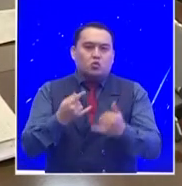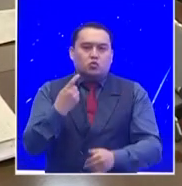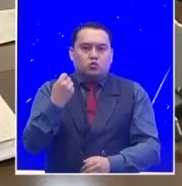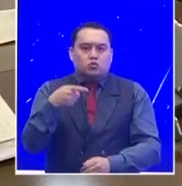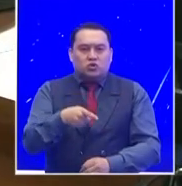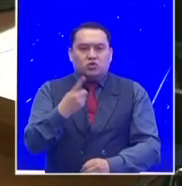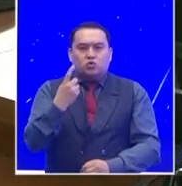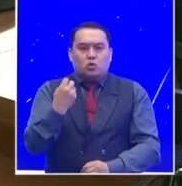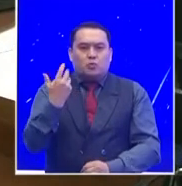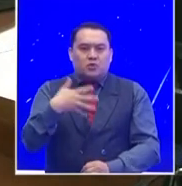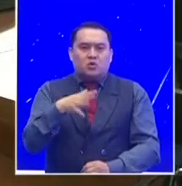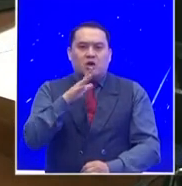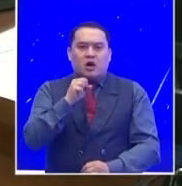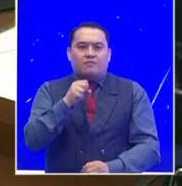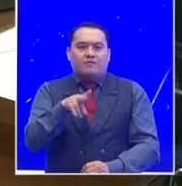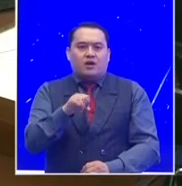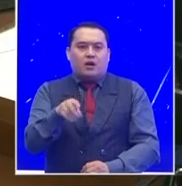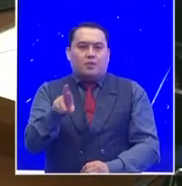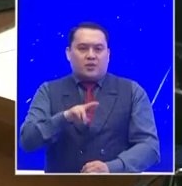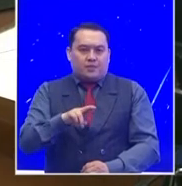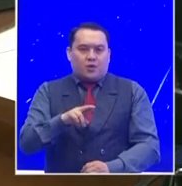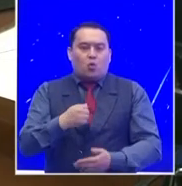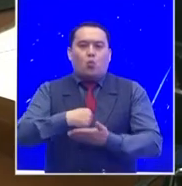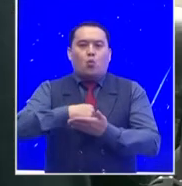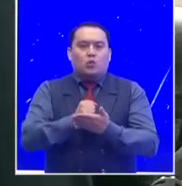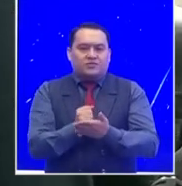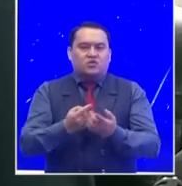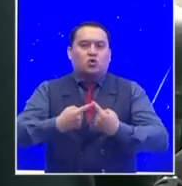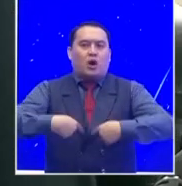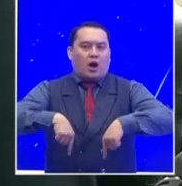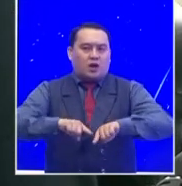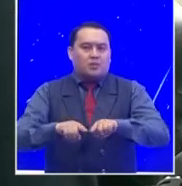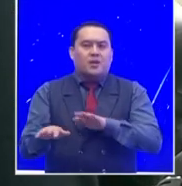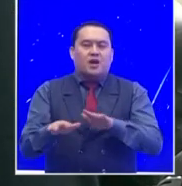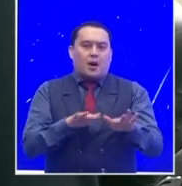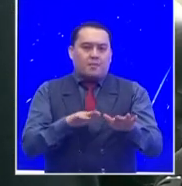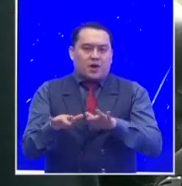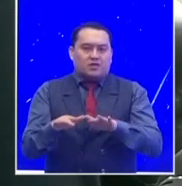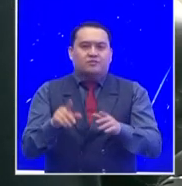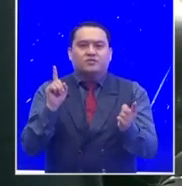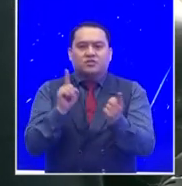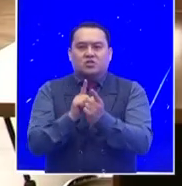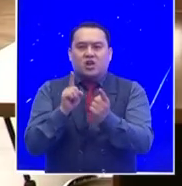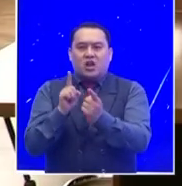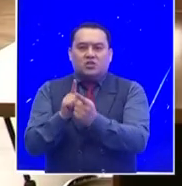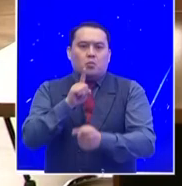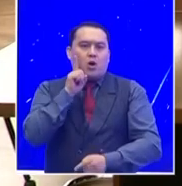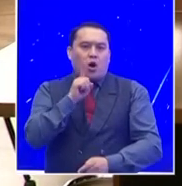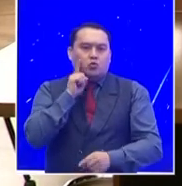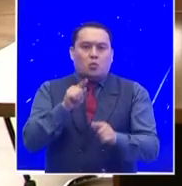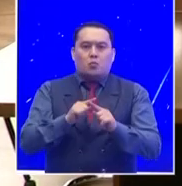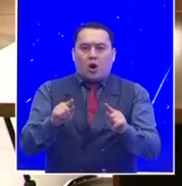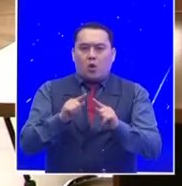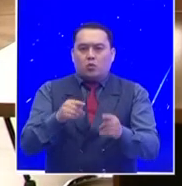к 1150-летию Аль-Фараби. По утверждению организаторов данного мероприятия, подобные встречи с молодежью нужны для